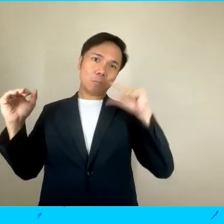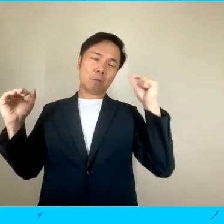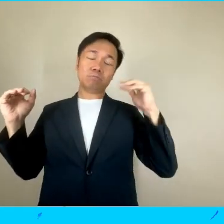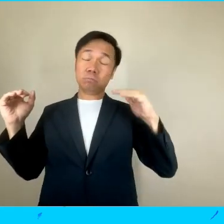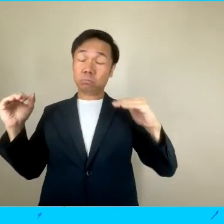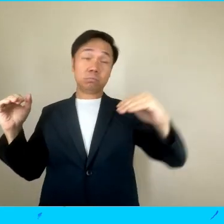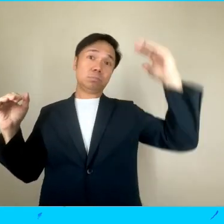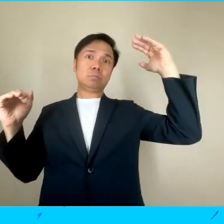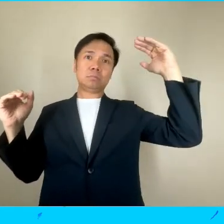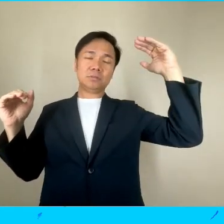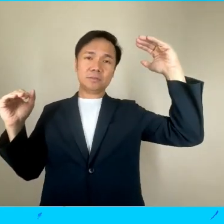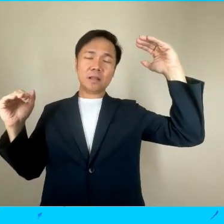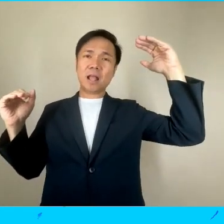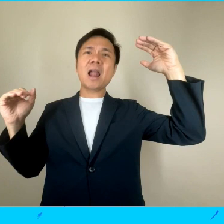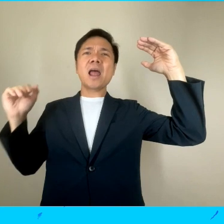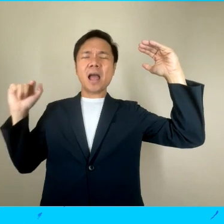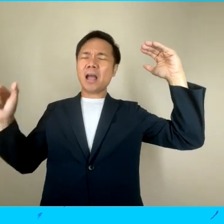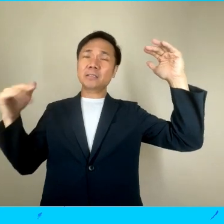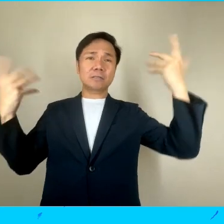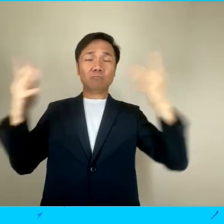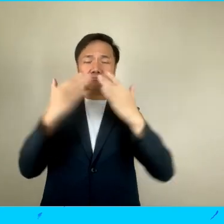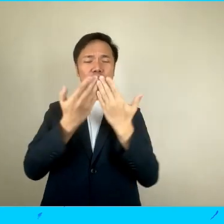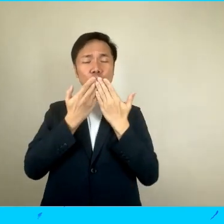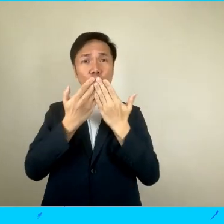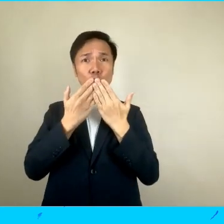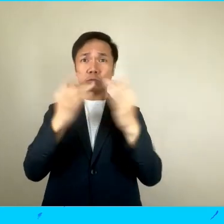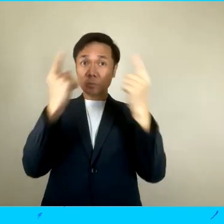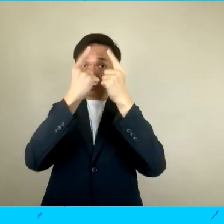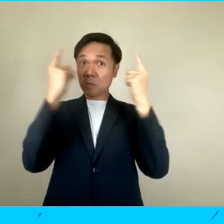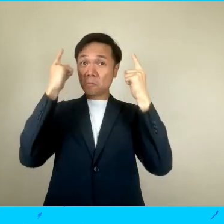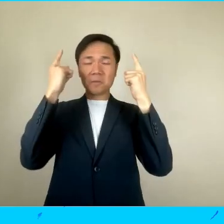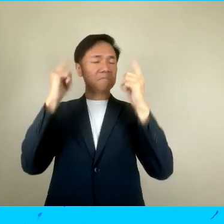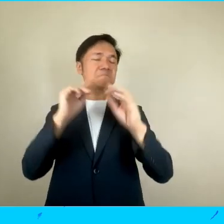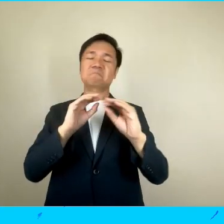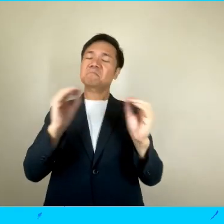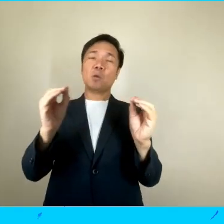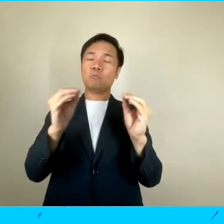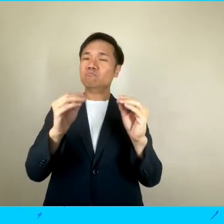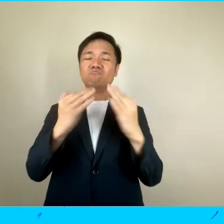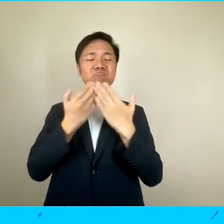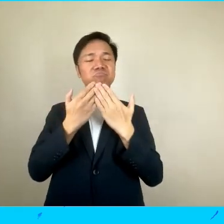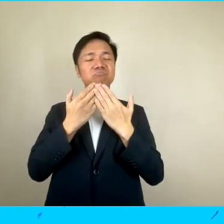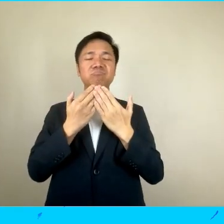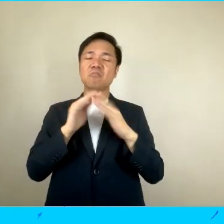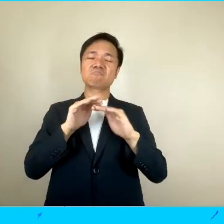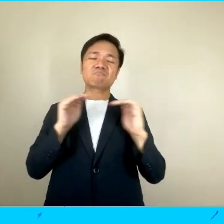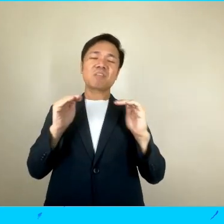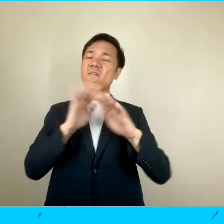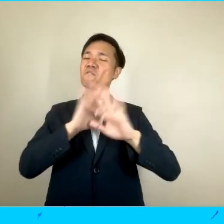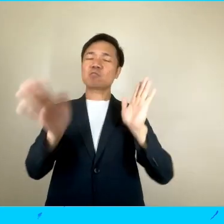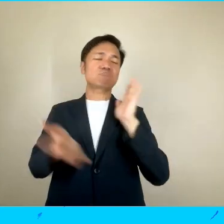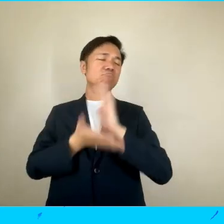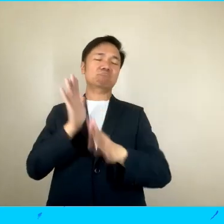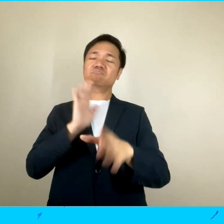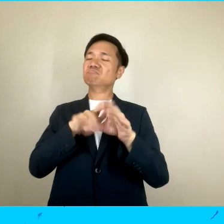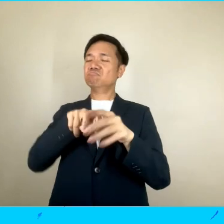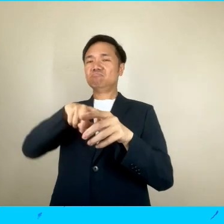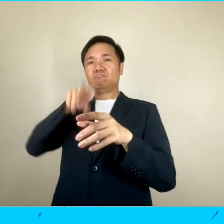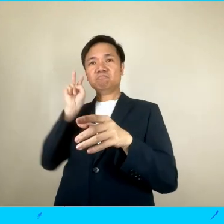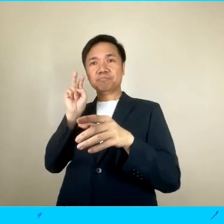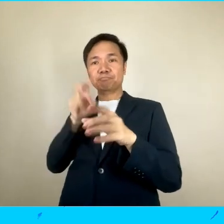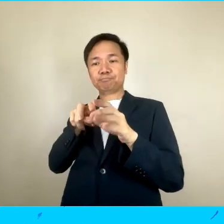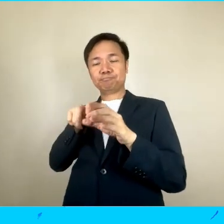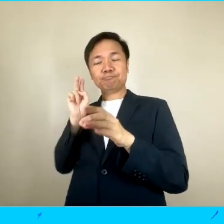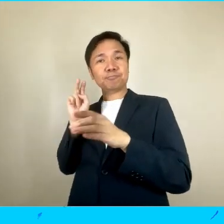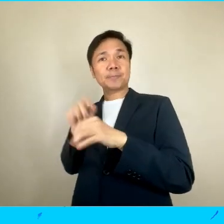Et donc, les jeunes n'ont pas toujours accès aux